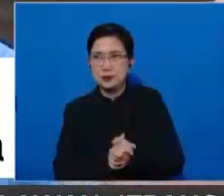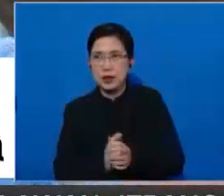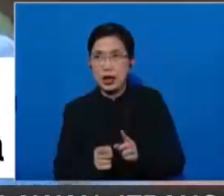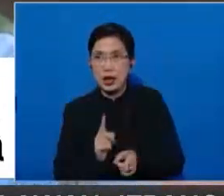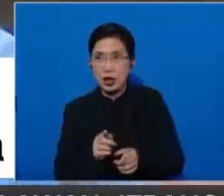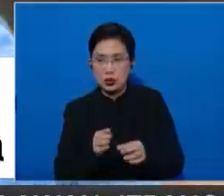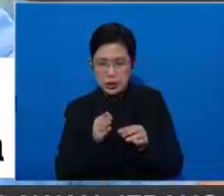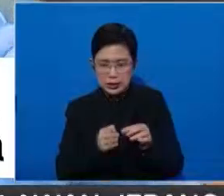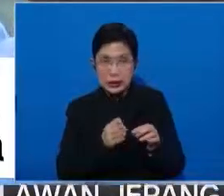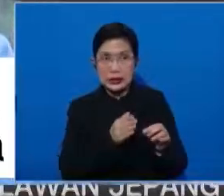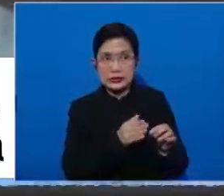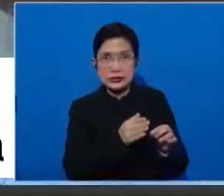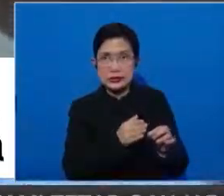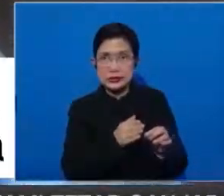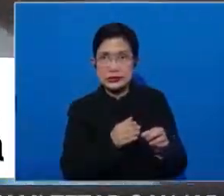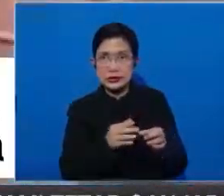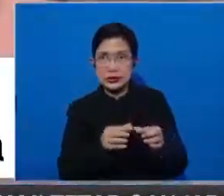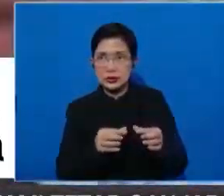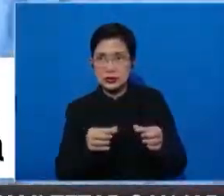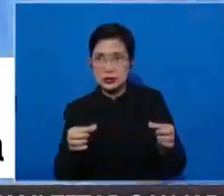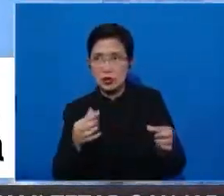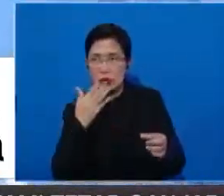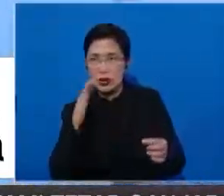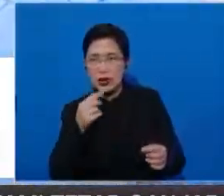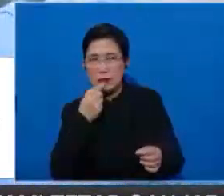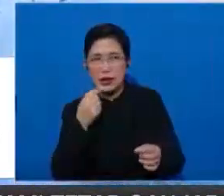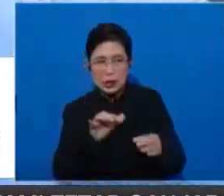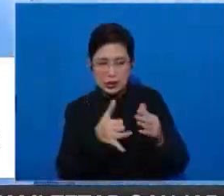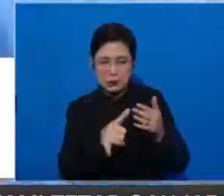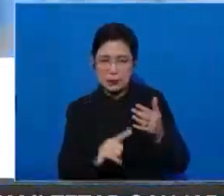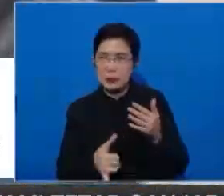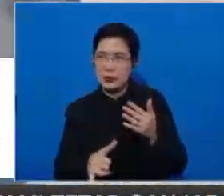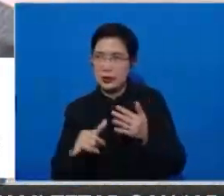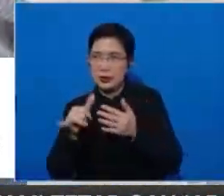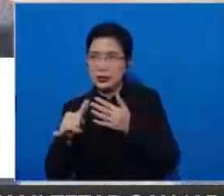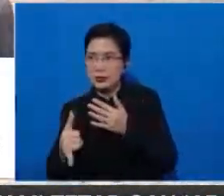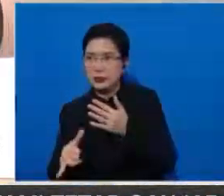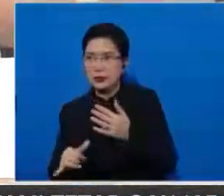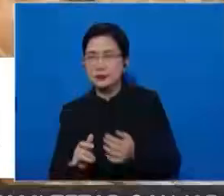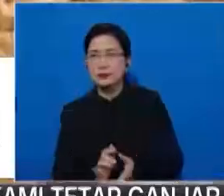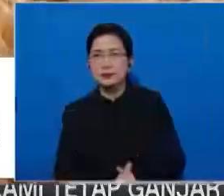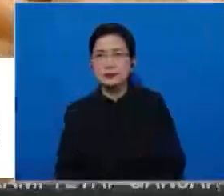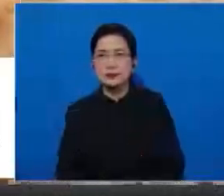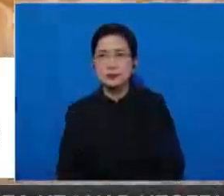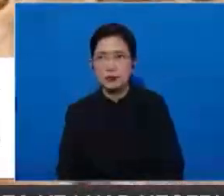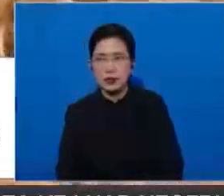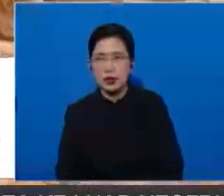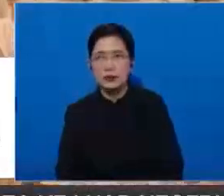udah menjelang matang, warnanya akan merah dan gak bagus. Disortir, dipisahkan, buat dimakan sendiri.